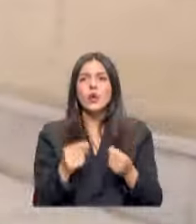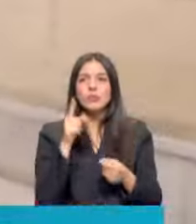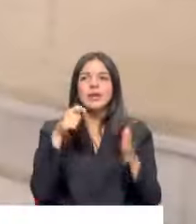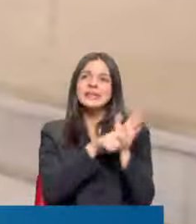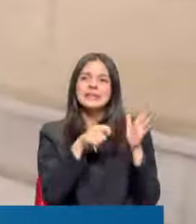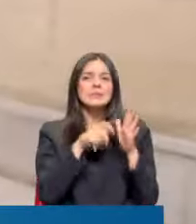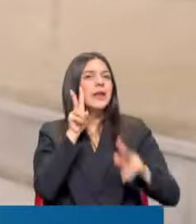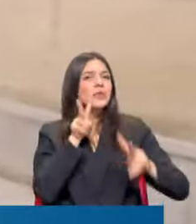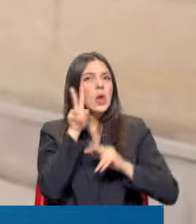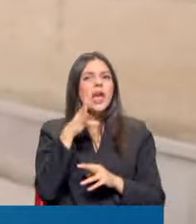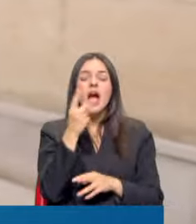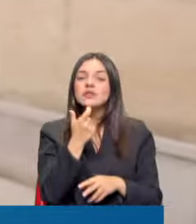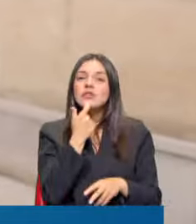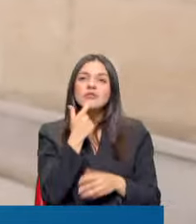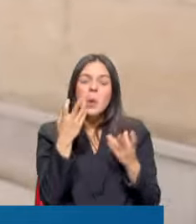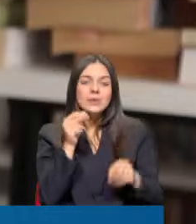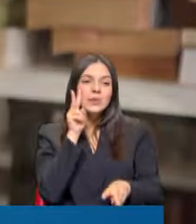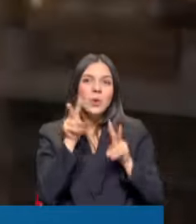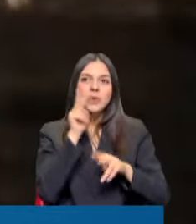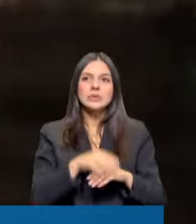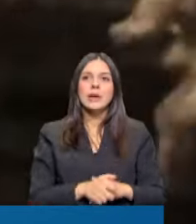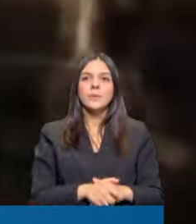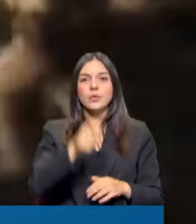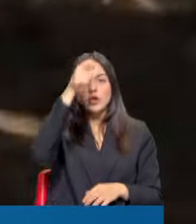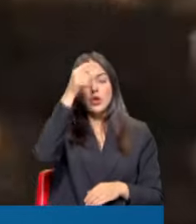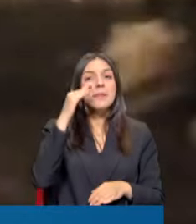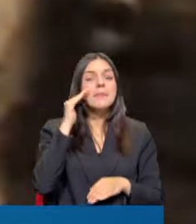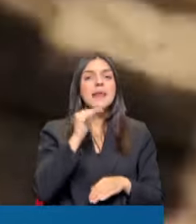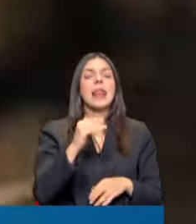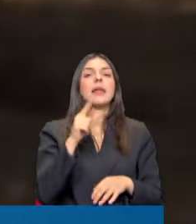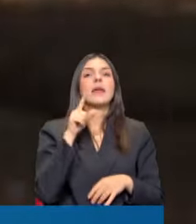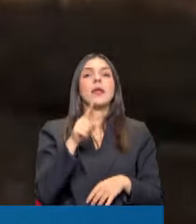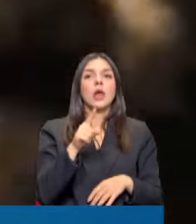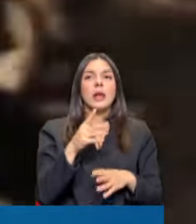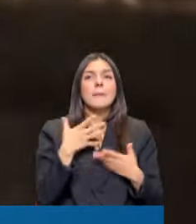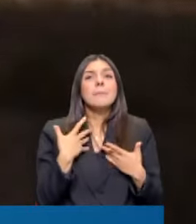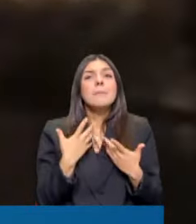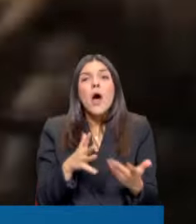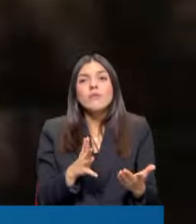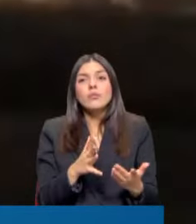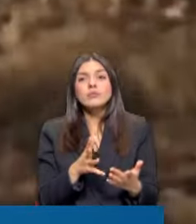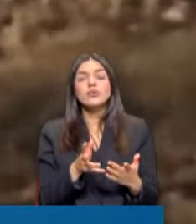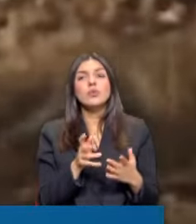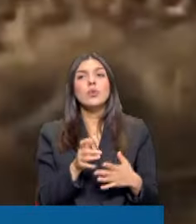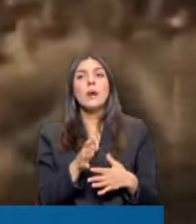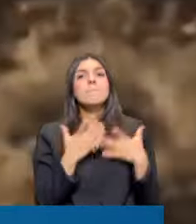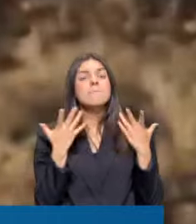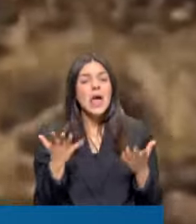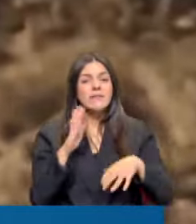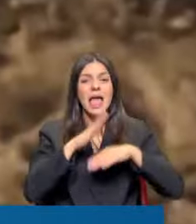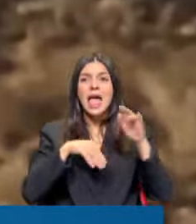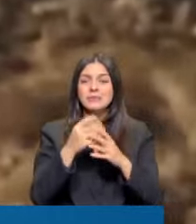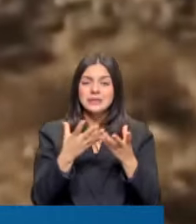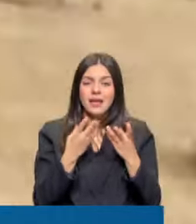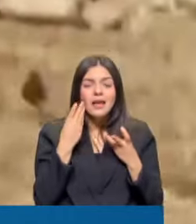isimlerini görünce, kaç yaşında olduklarını görünce. Türk milleti tükenişin eşiğine gelmişti. Türkiye maalesef elimizden